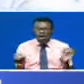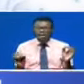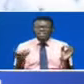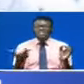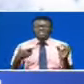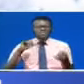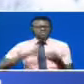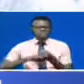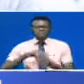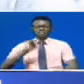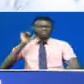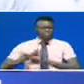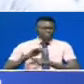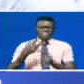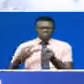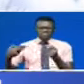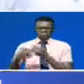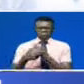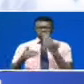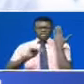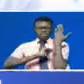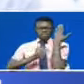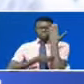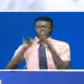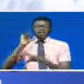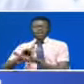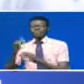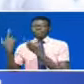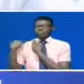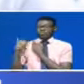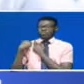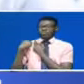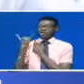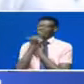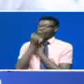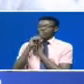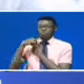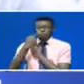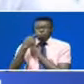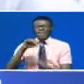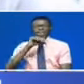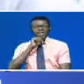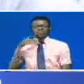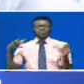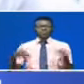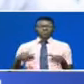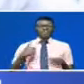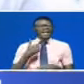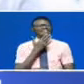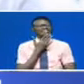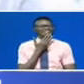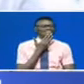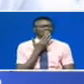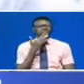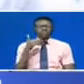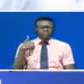za utotoni, wanaosababisha kuwapa mimba ni sisi wenyewe wanaume. Kwa hiyo nimekiwa kama mwanaume niliyeyafikiria hayo na niliyoyaona